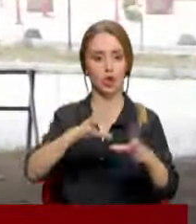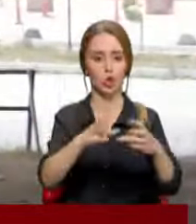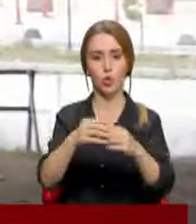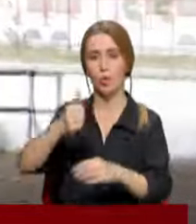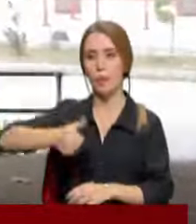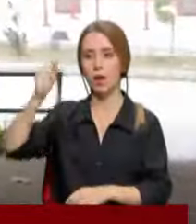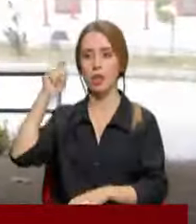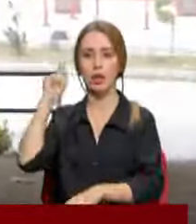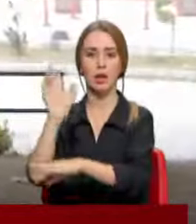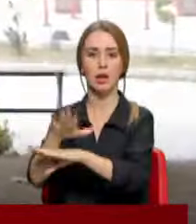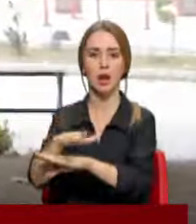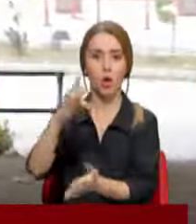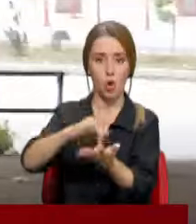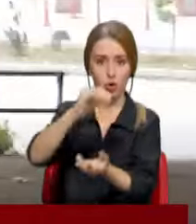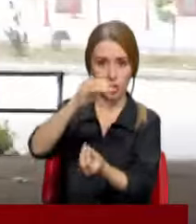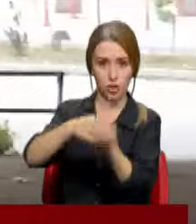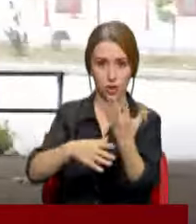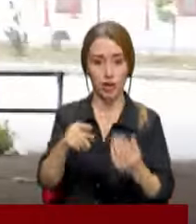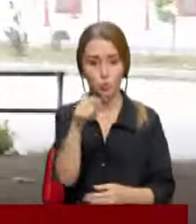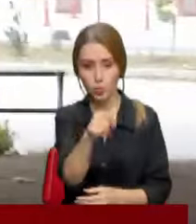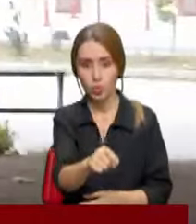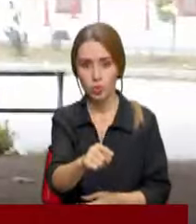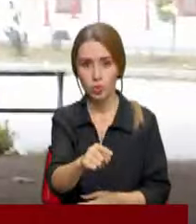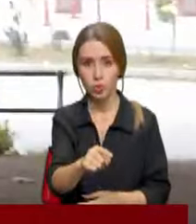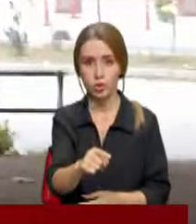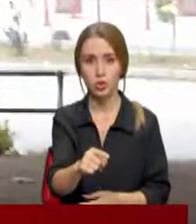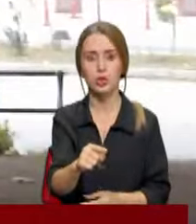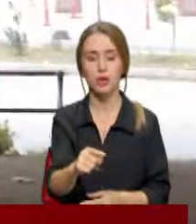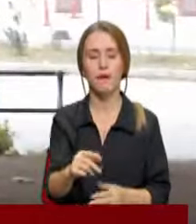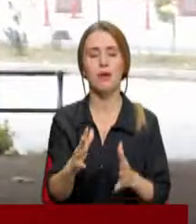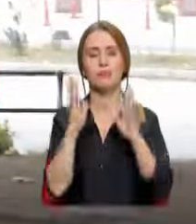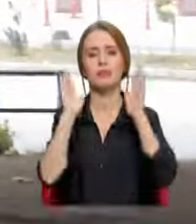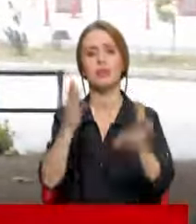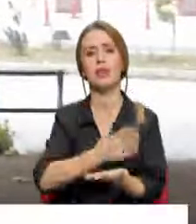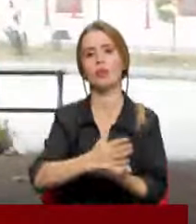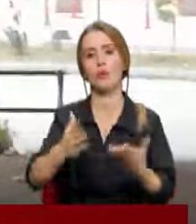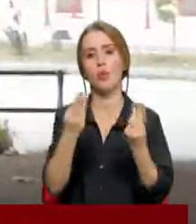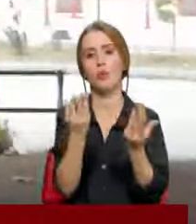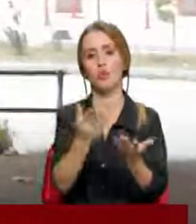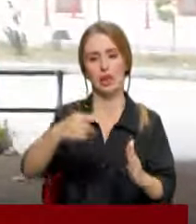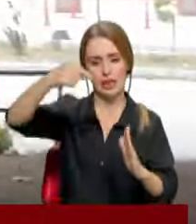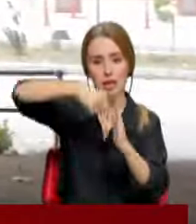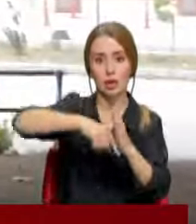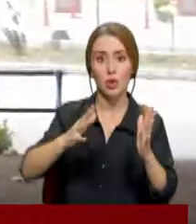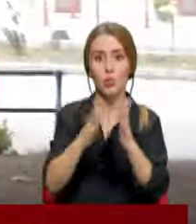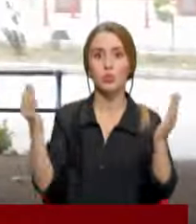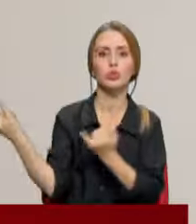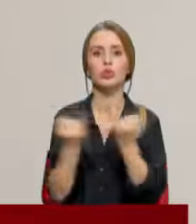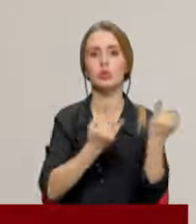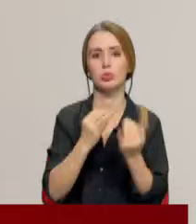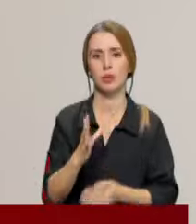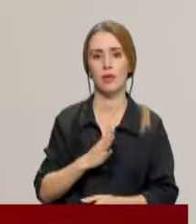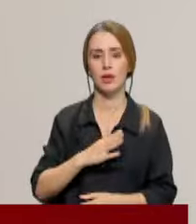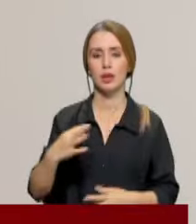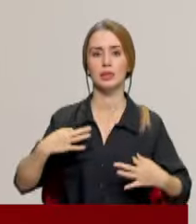bakanları takmıyor. Gün yüzüne çıkan kısmı ise aslında buzdağının görünen parçası. Daha derinlerde çok daha büyük kavgalar ve çatışmalar var.